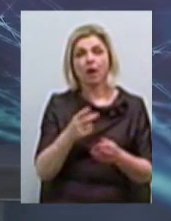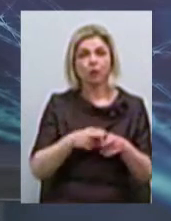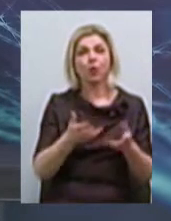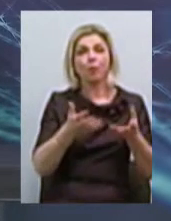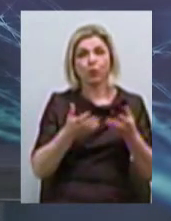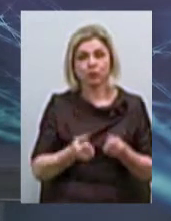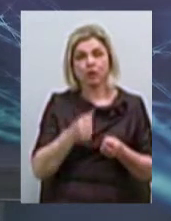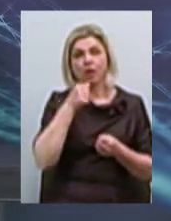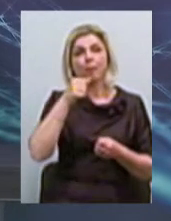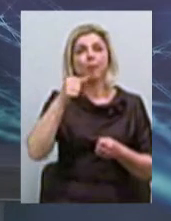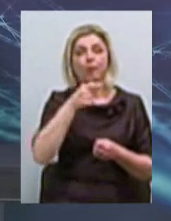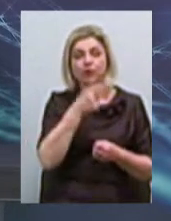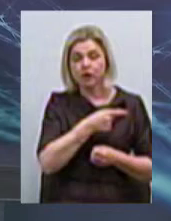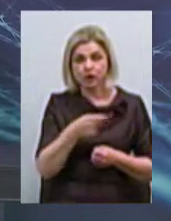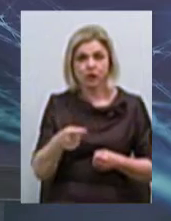протягом